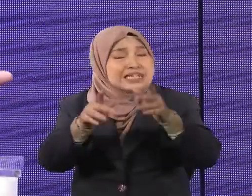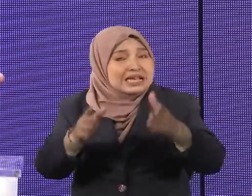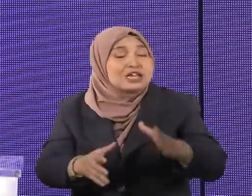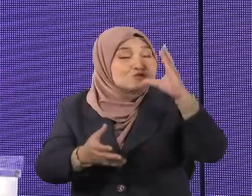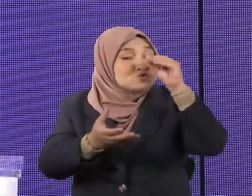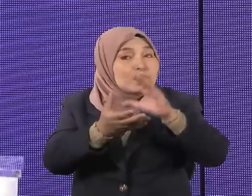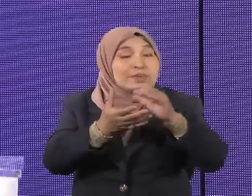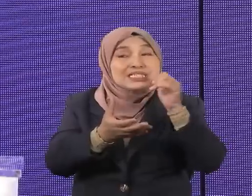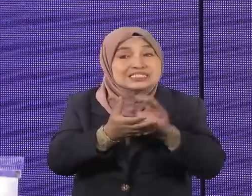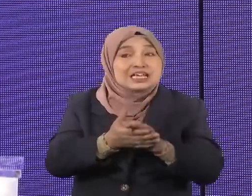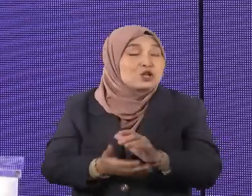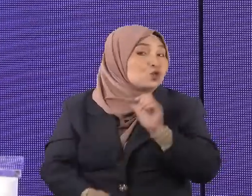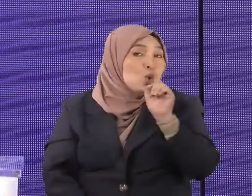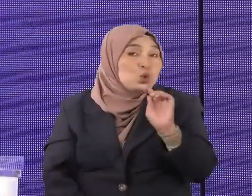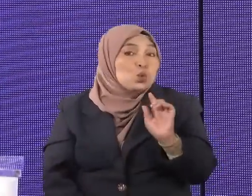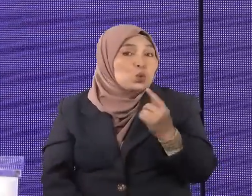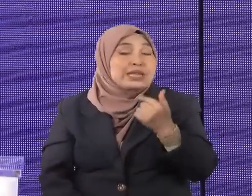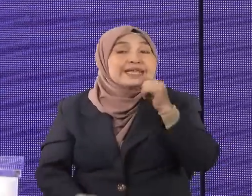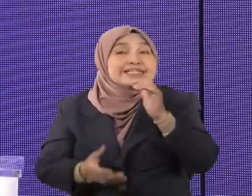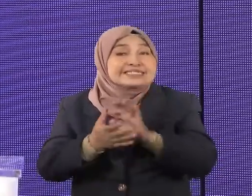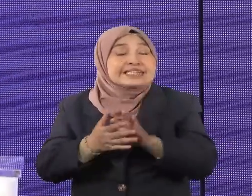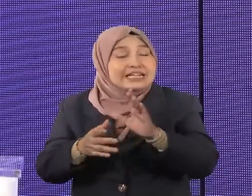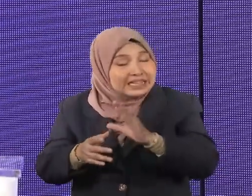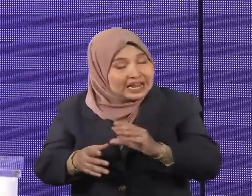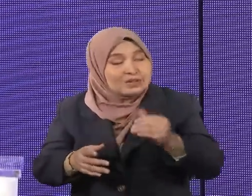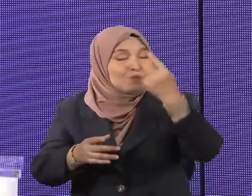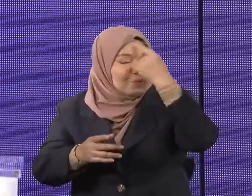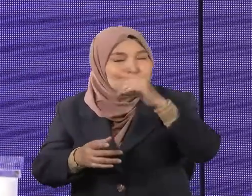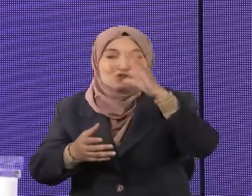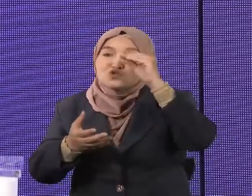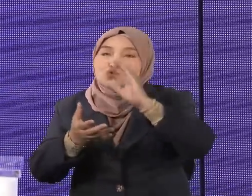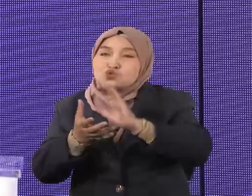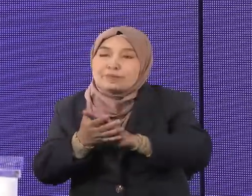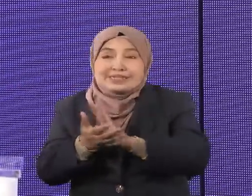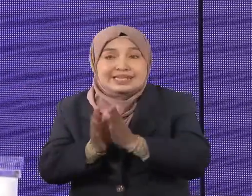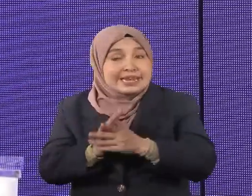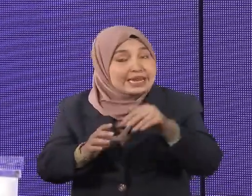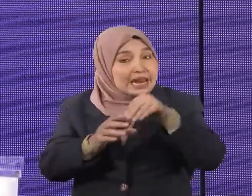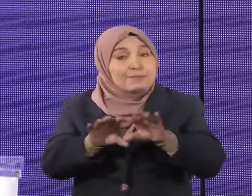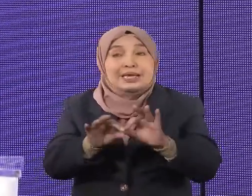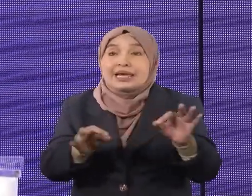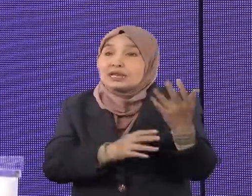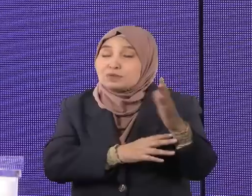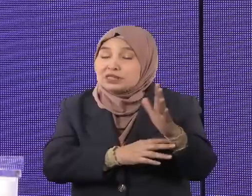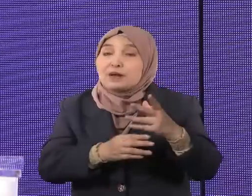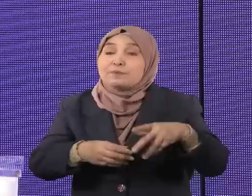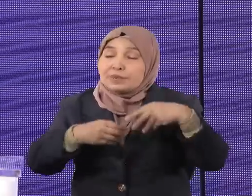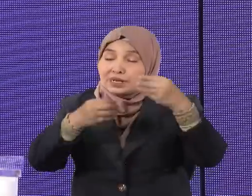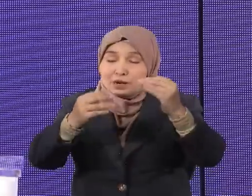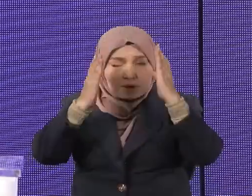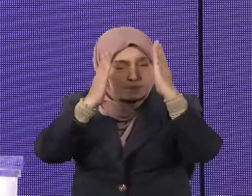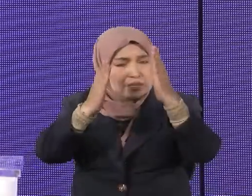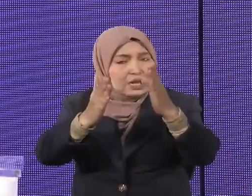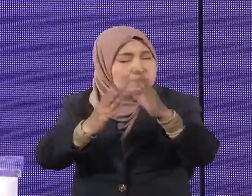isteri. Bukan sekadar isteri, tapi juga untuk suami. Jadi dalam ayat 15 ini diberi highlight